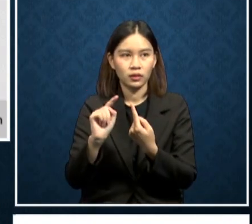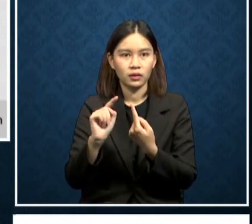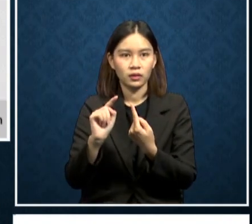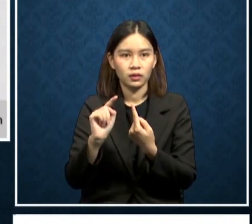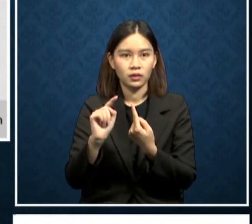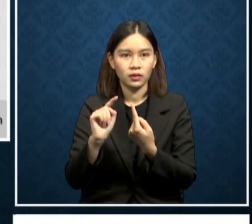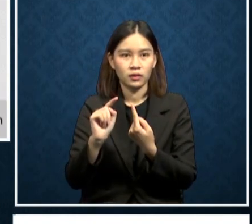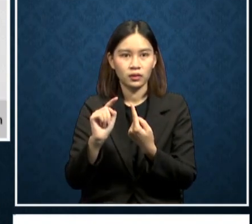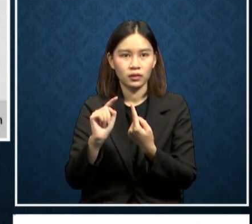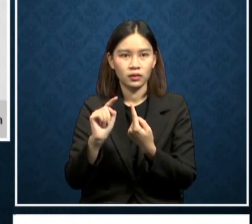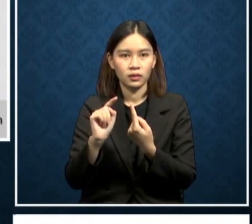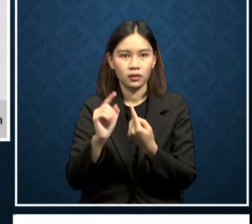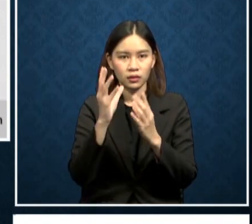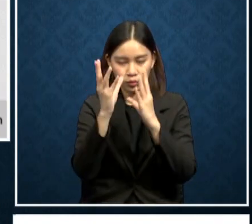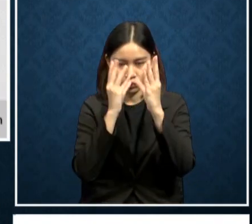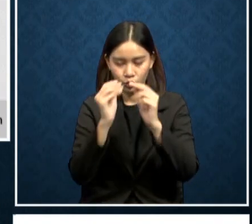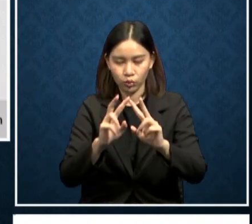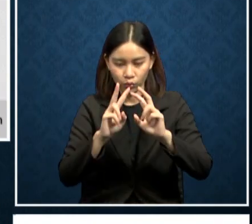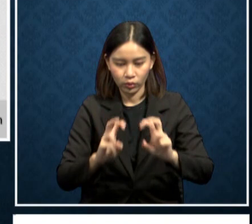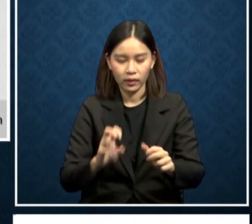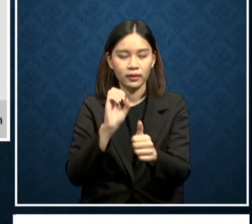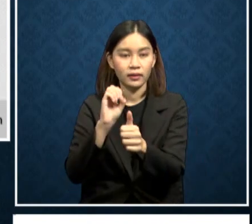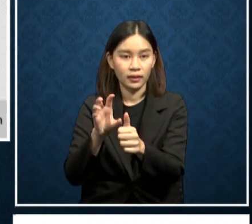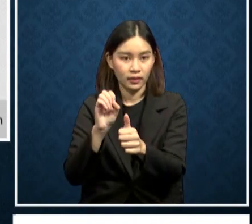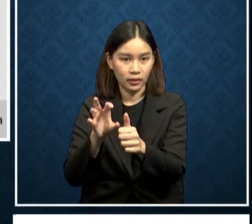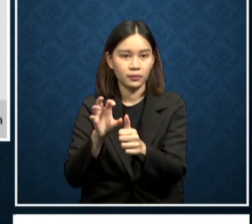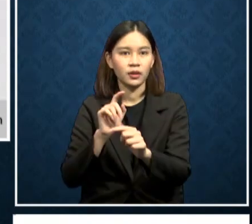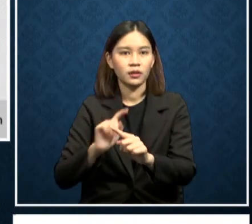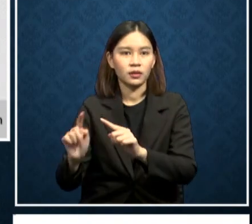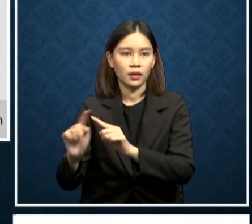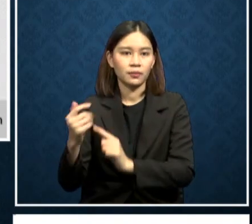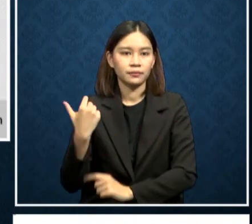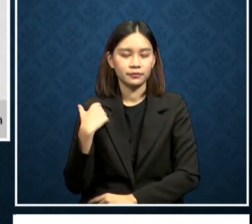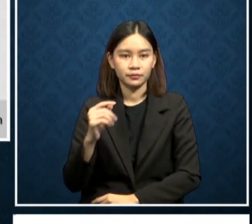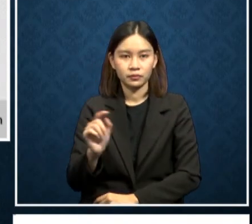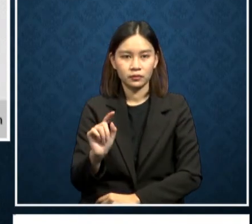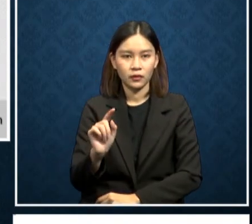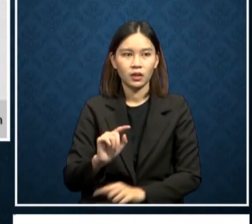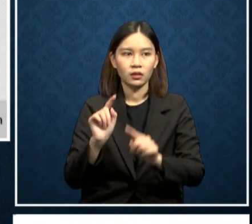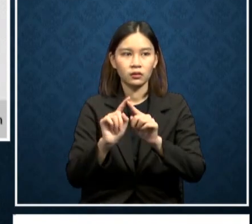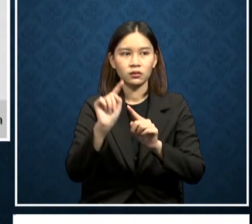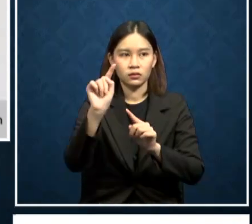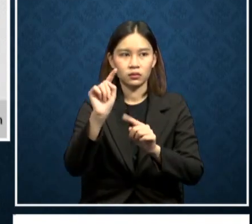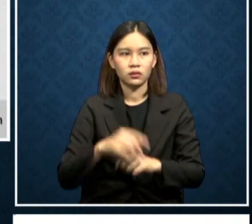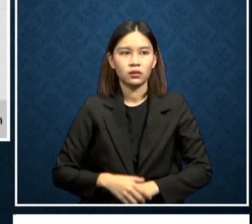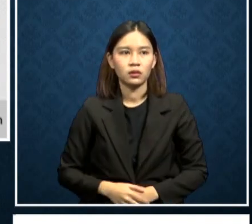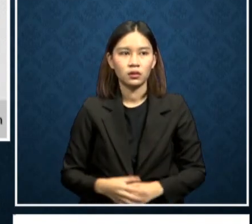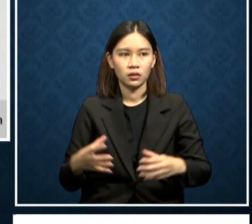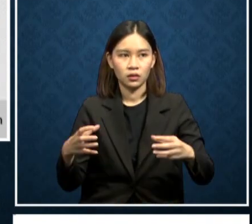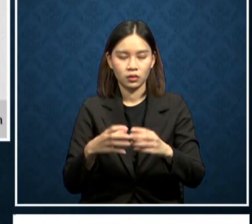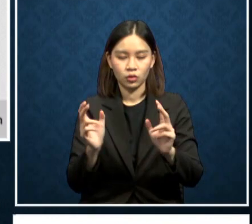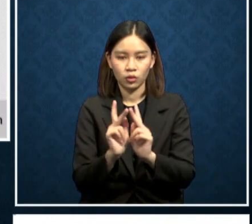เอ่อทำการศึกษาและข้อข้อเสนอแดังต่อไปนี้ข้อที่ 1คณะ